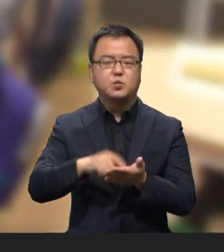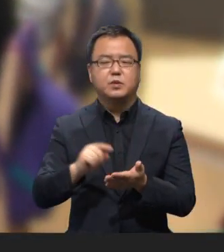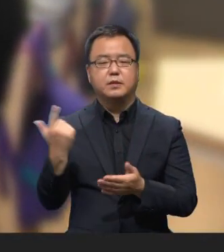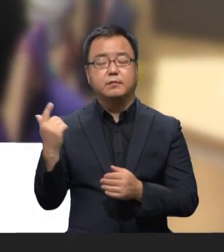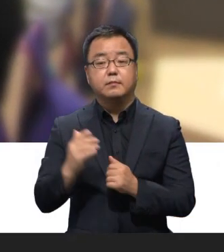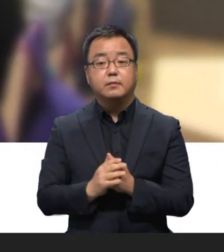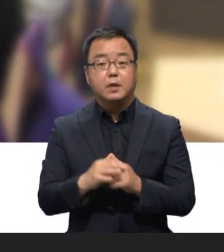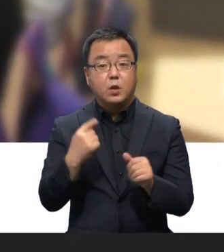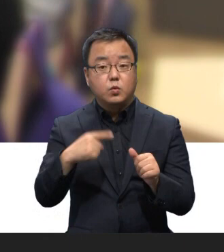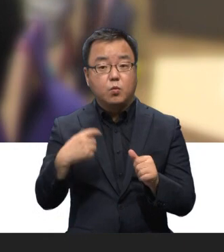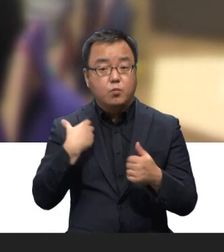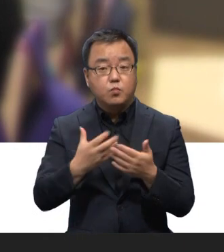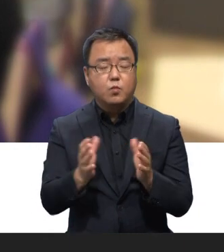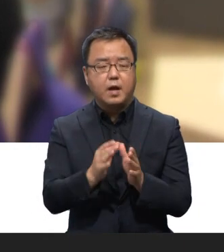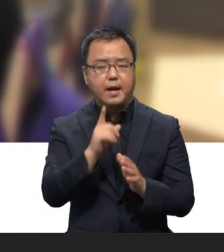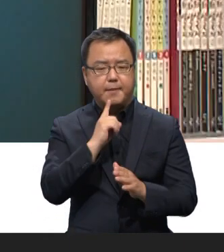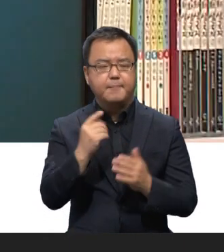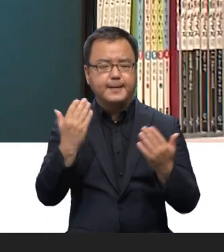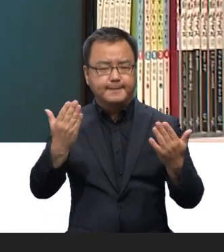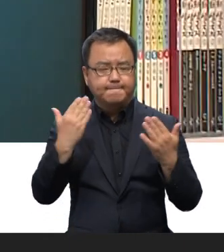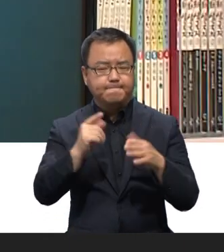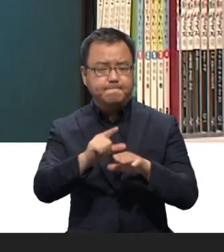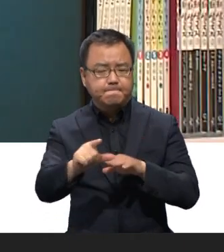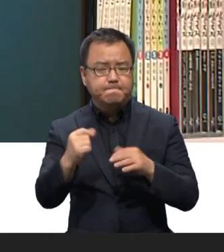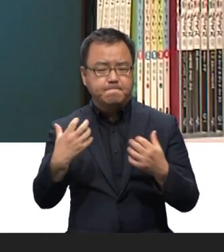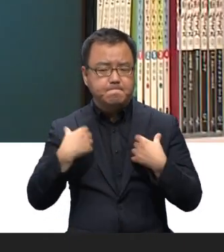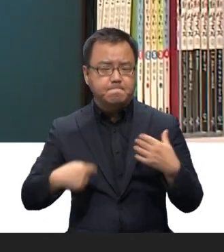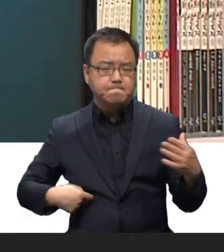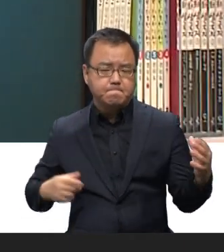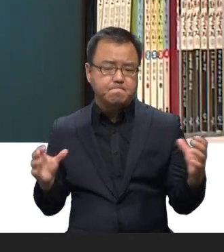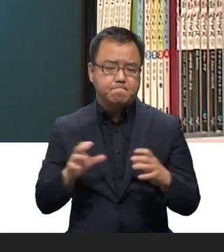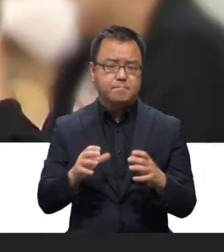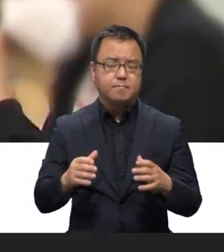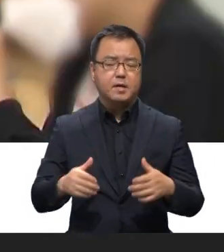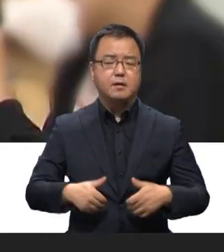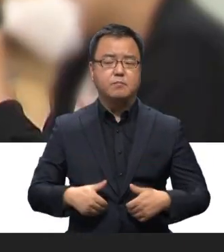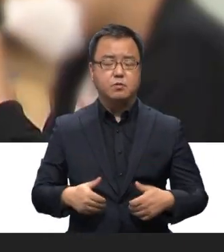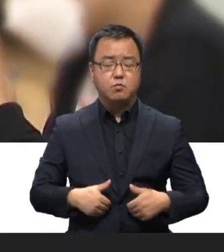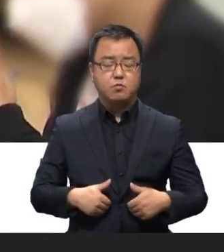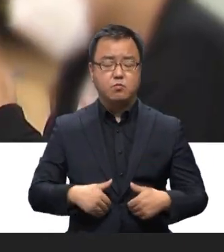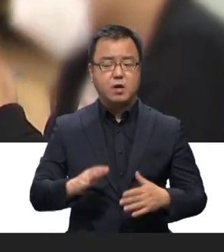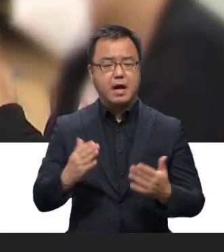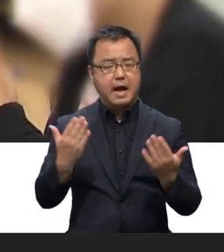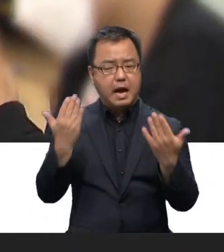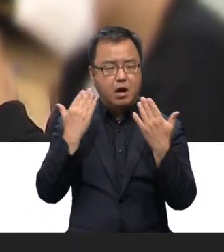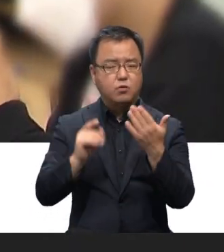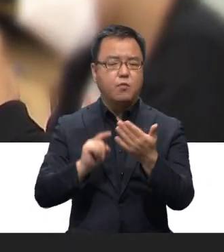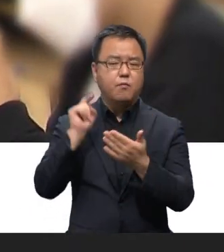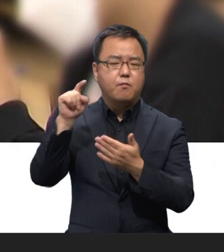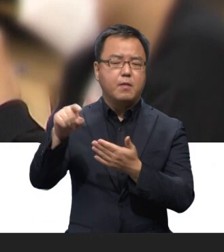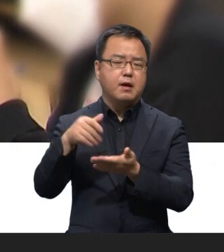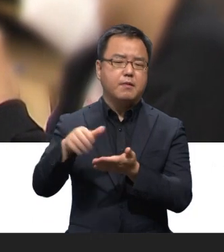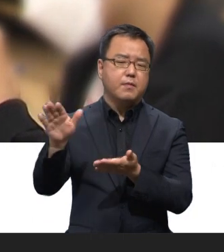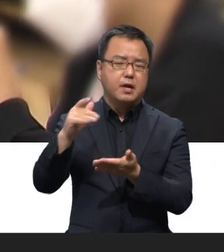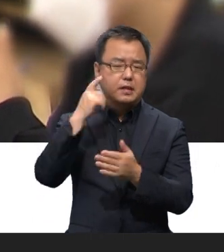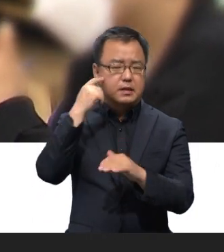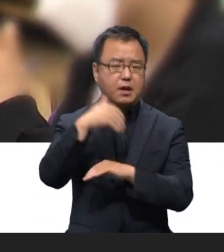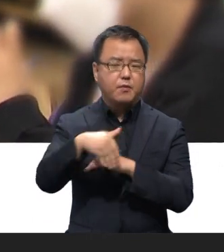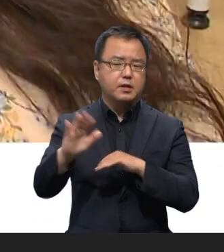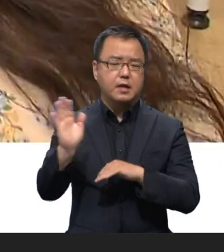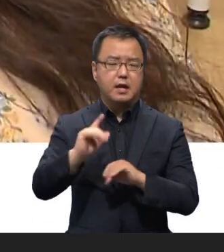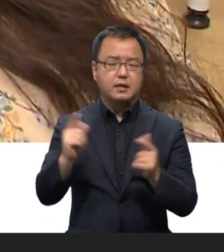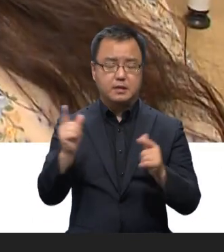지자체가 협력하는 형태의 돌봄 서비스를 일부 도입할 뿐 돌봄 교실을 학교 밖으로 내보낼 계획은 없습니다